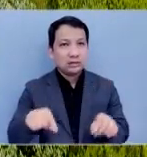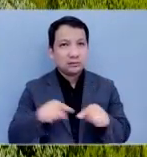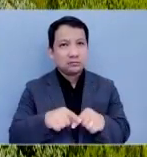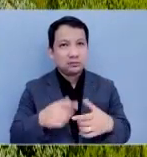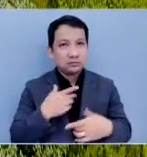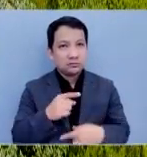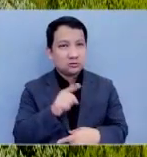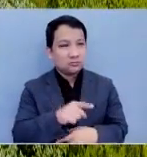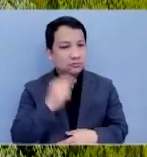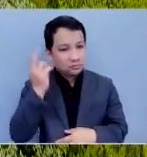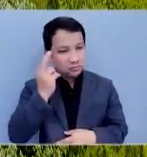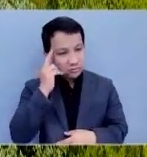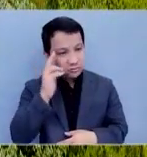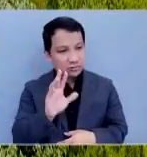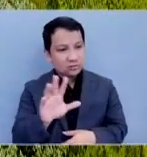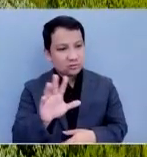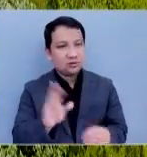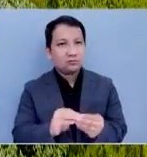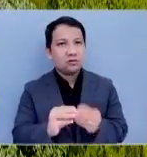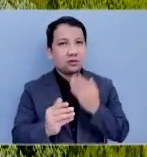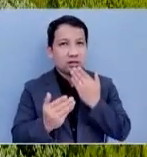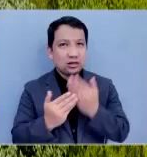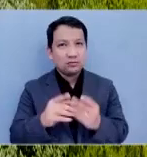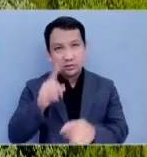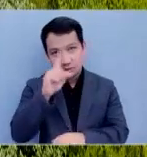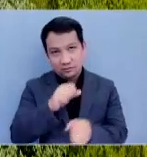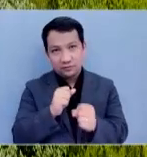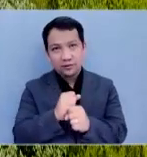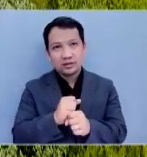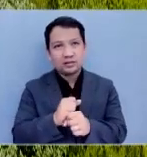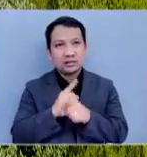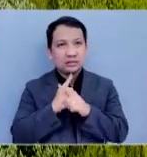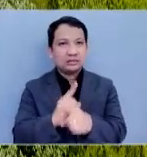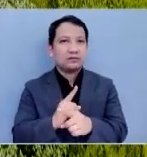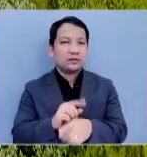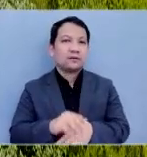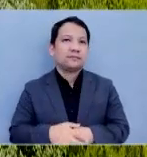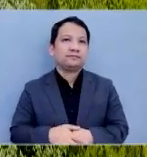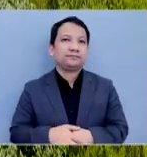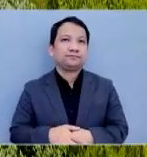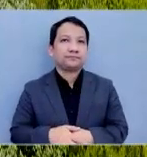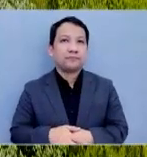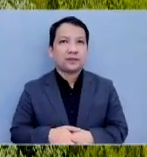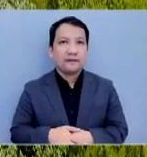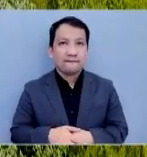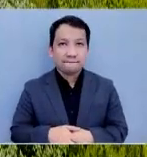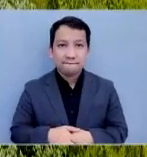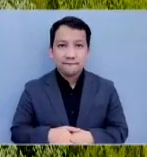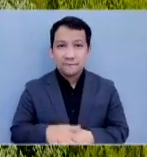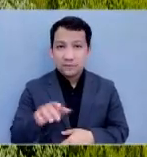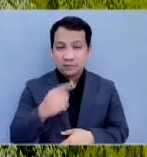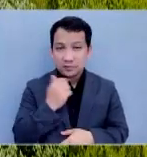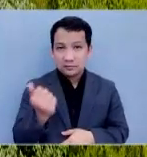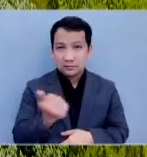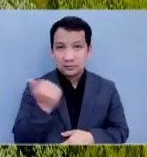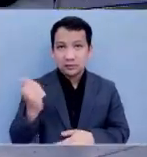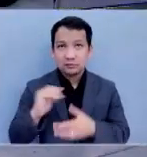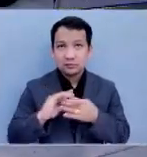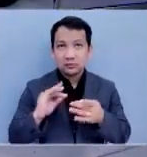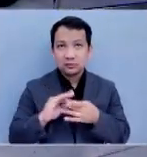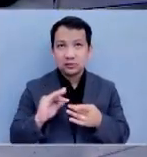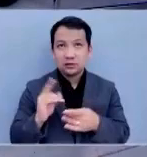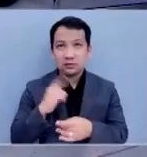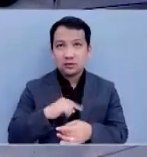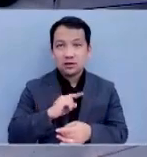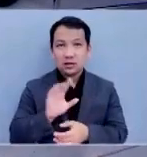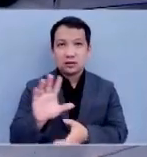o motibo mo o yung good faith ay hindi depensa. Tsaka syempre, may other side of the story. Ika nga eh,